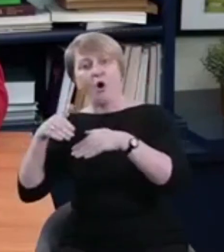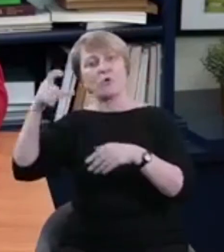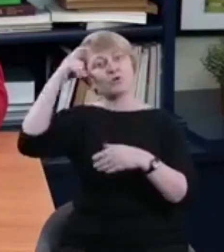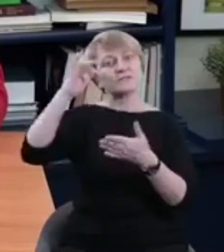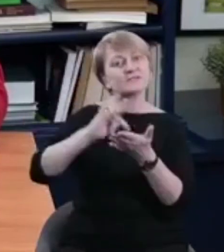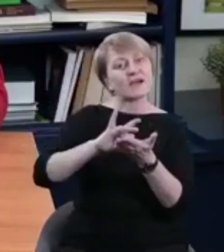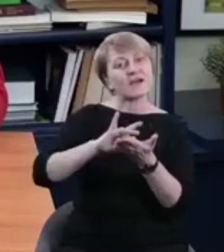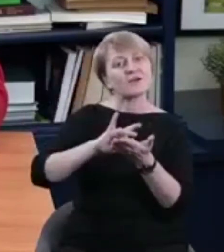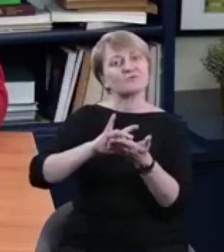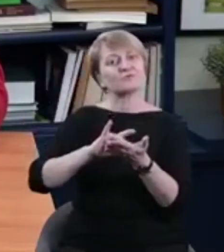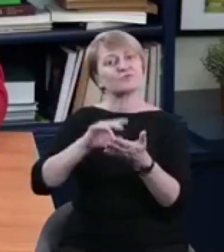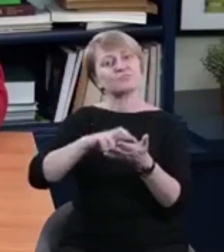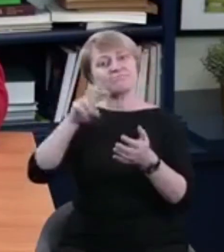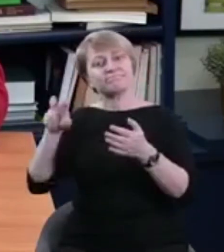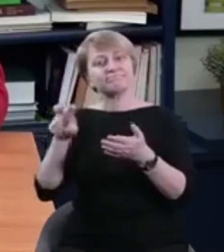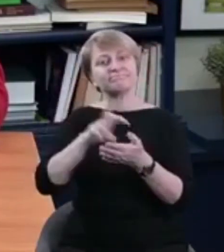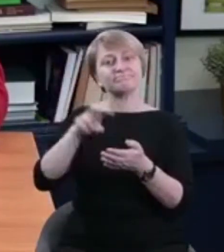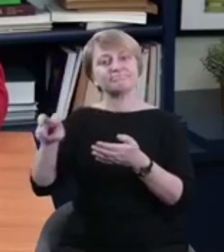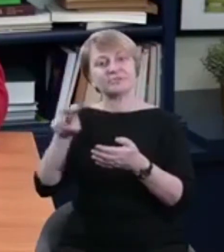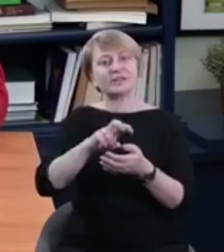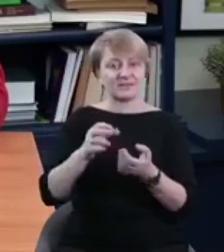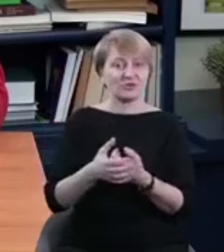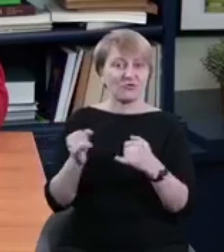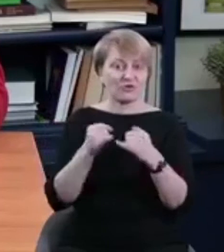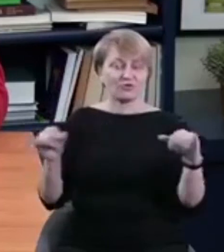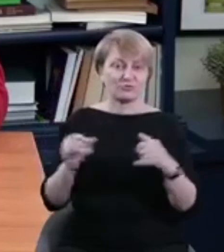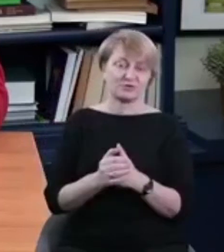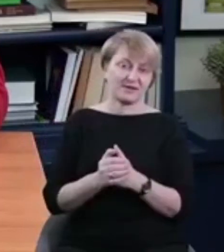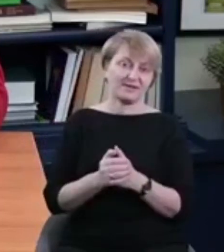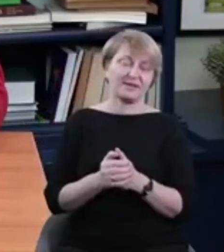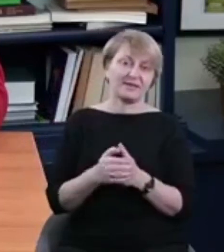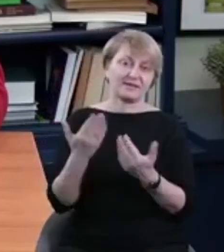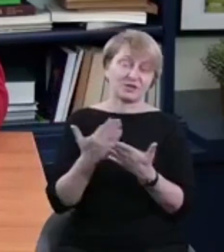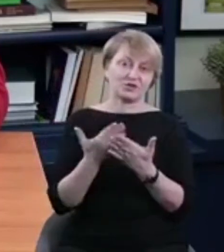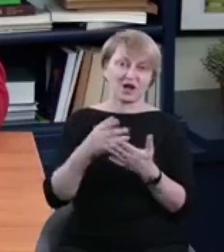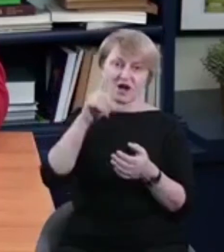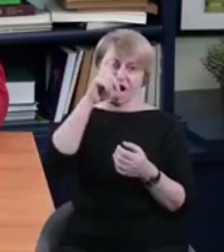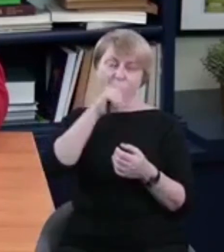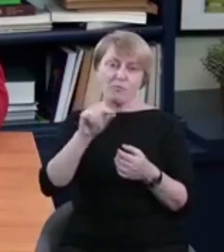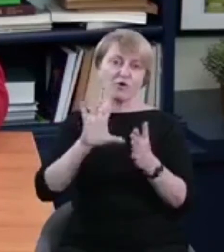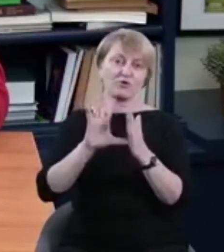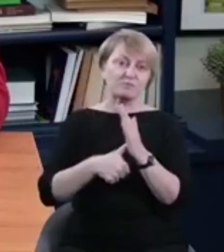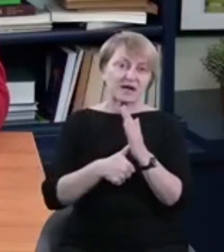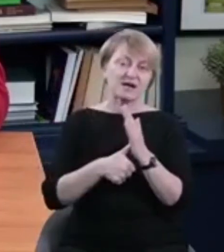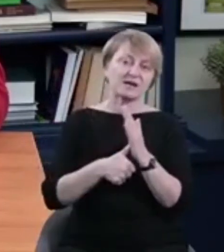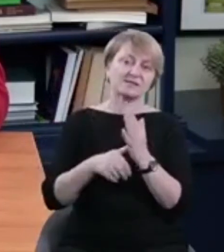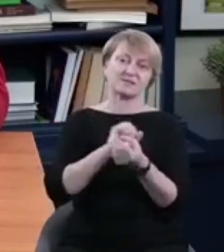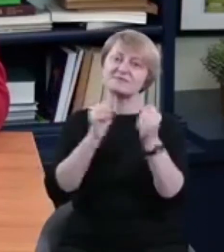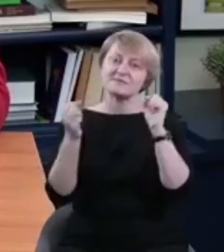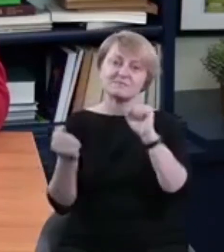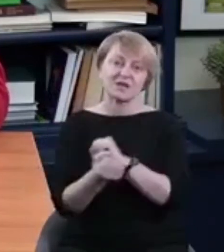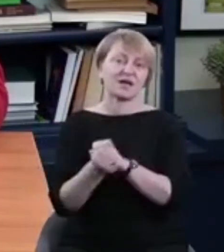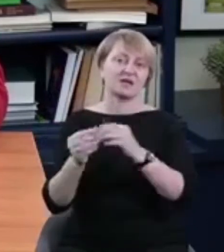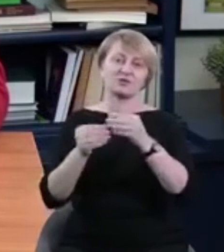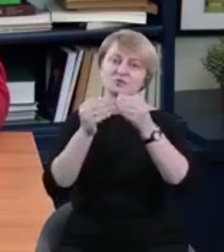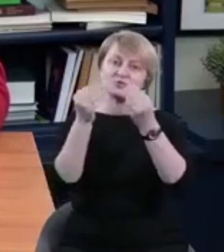myślę że że jak najbardziej jak najbardziej taka rewitalizacja w naszym wykonaniu nie jest tylko w